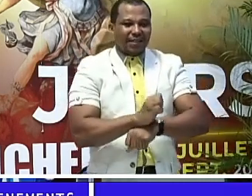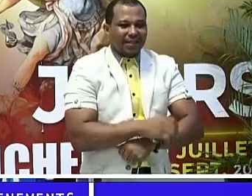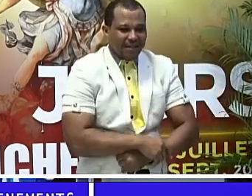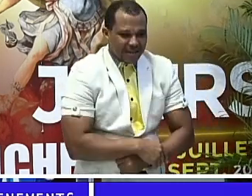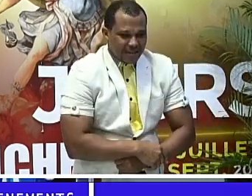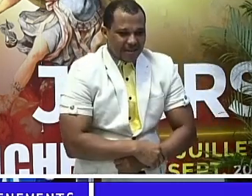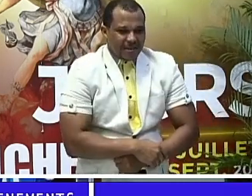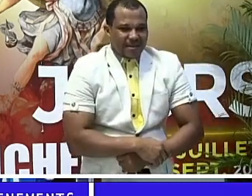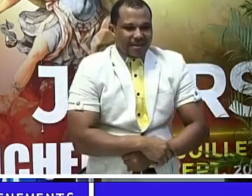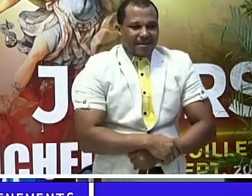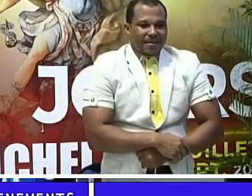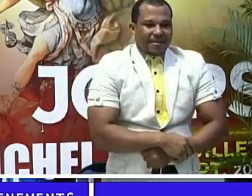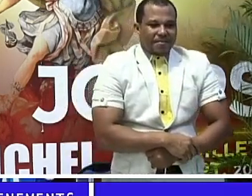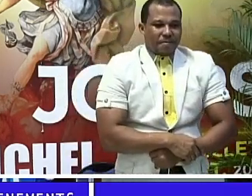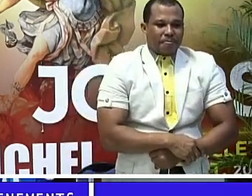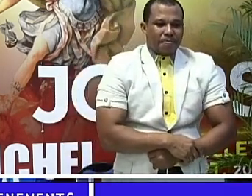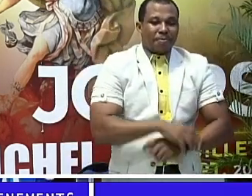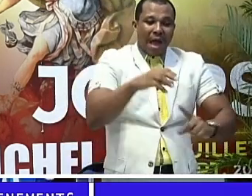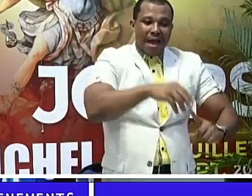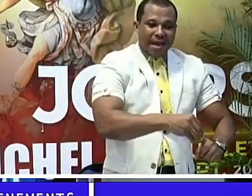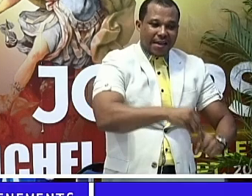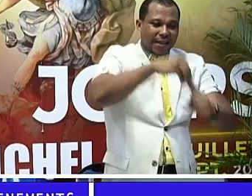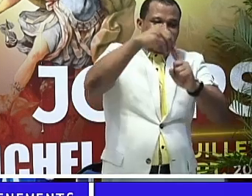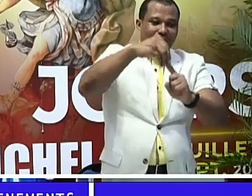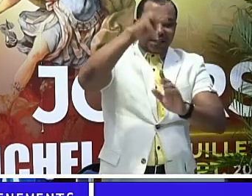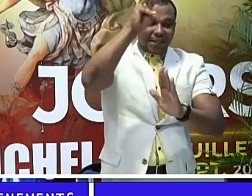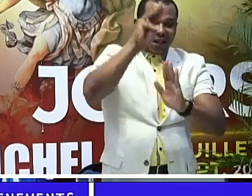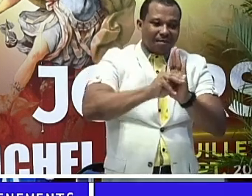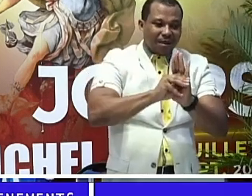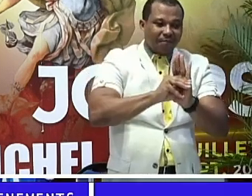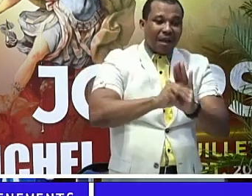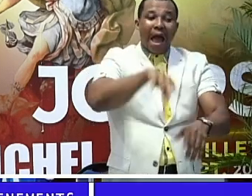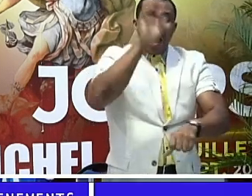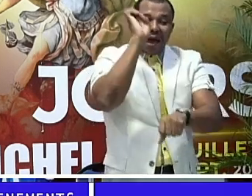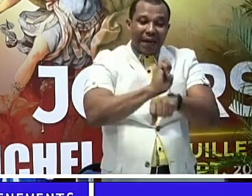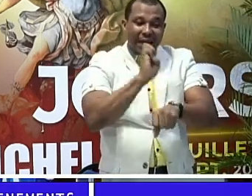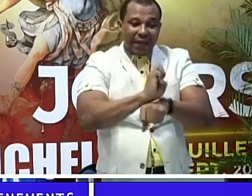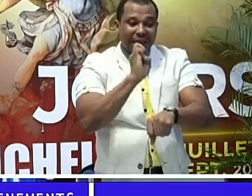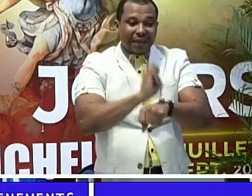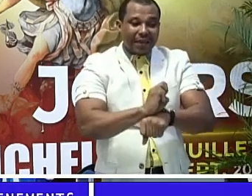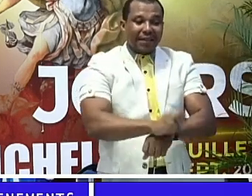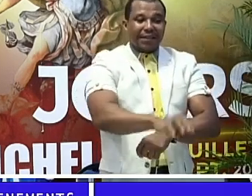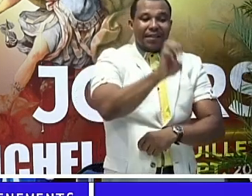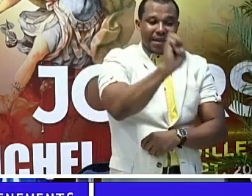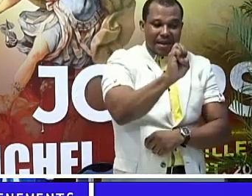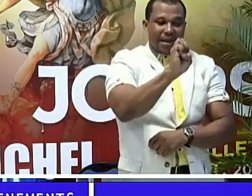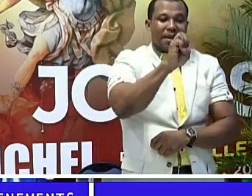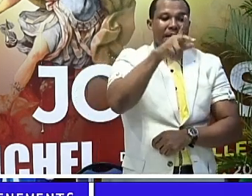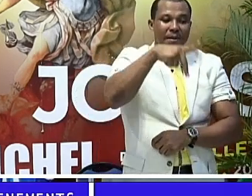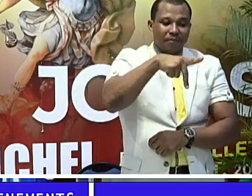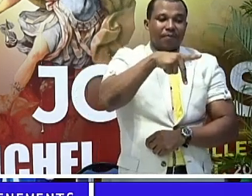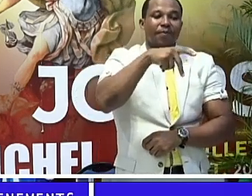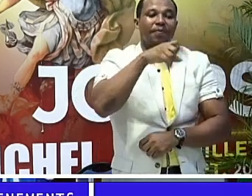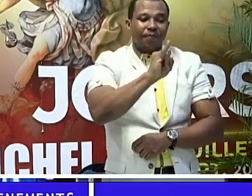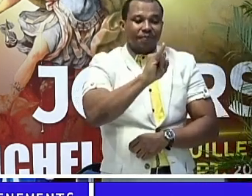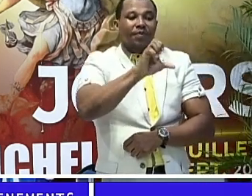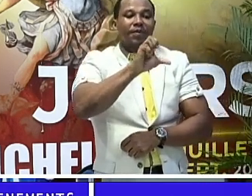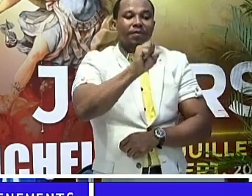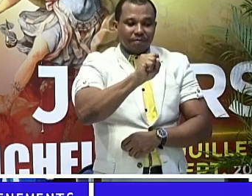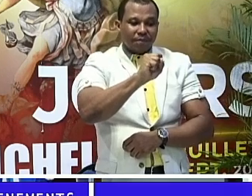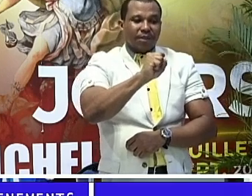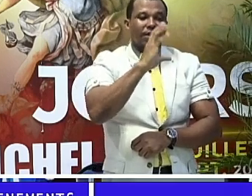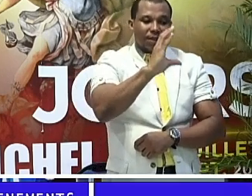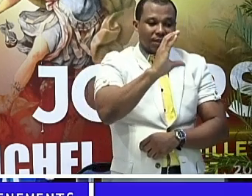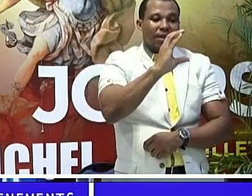épiscopale, particulièrement l'église épiscopale d'Haïti, qui rentrait, qui tombait dans un